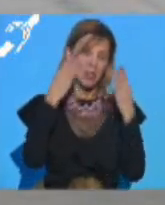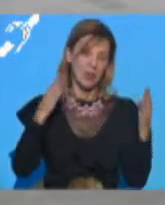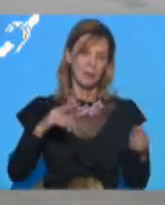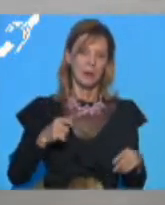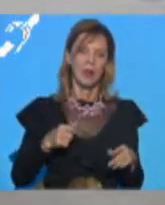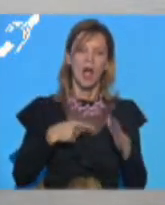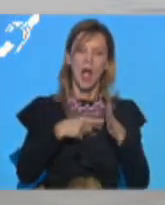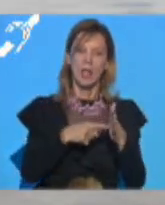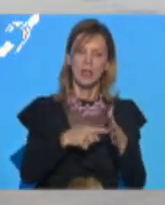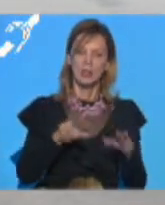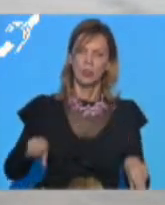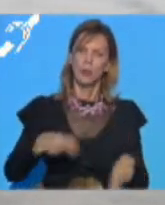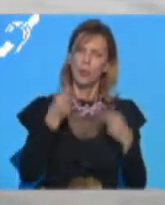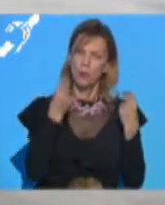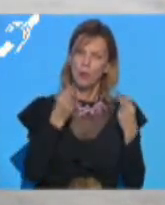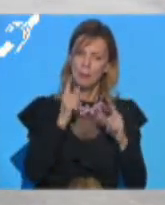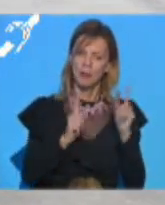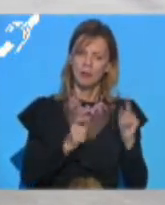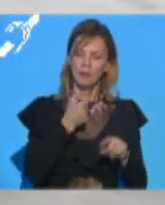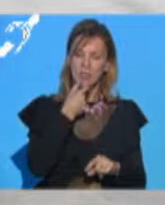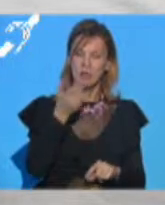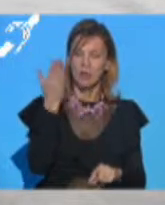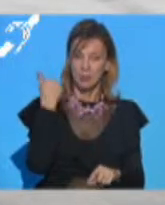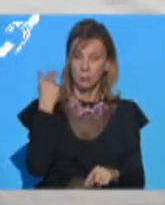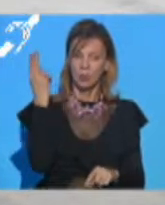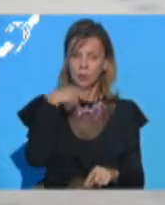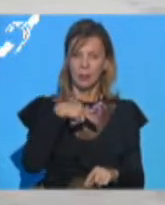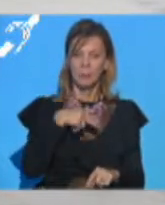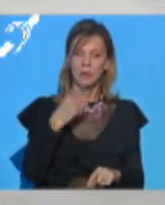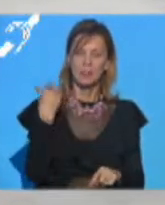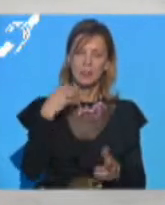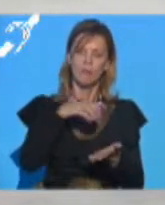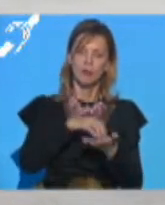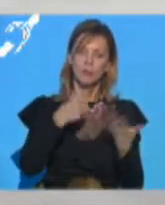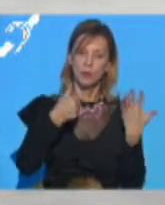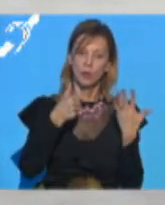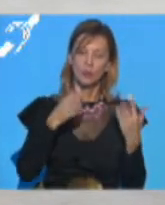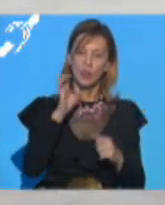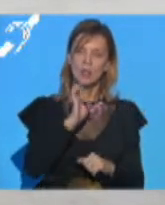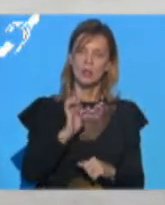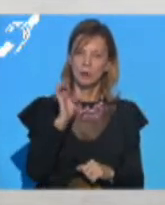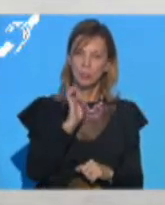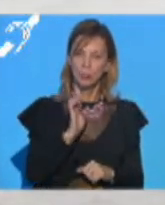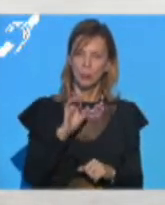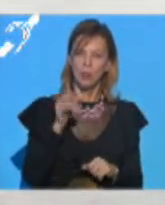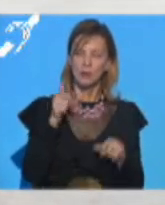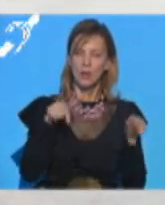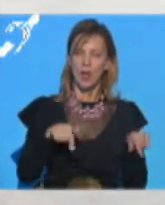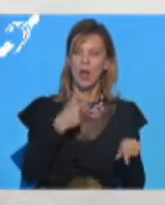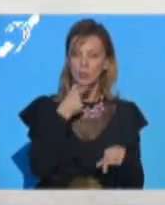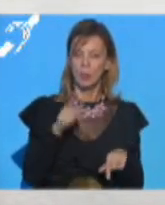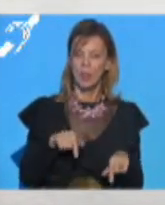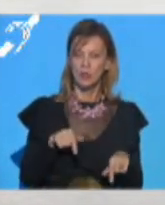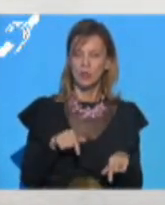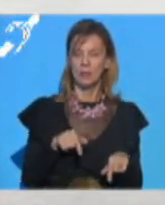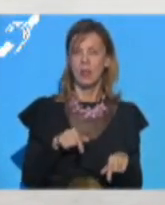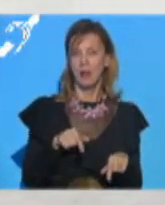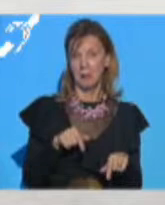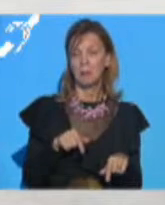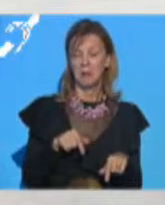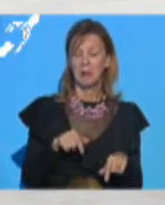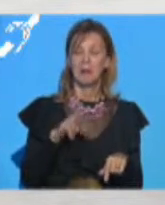mai bine față de anul trecut. Am înțeles cumva că a fost pe locul 6 în Europa anul trecut și anul ăsta am înțeles că are gânduri mari